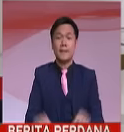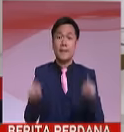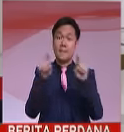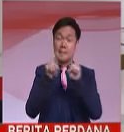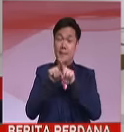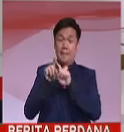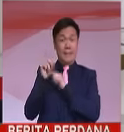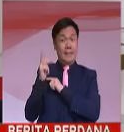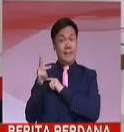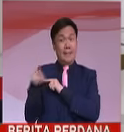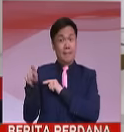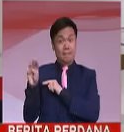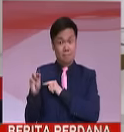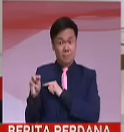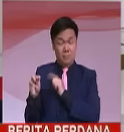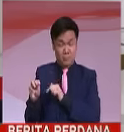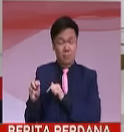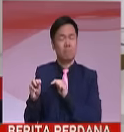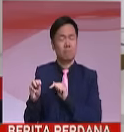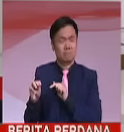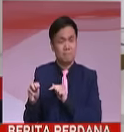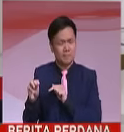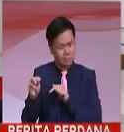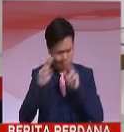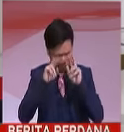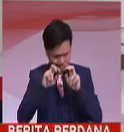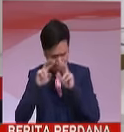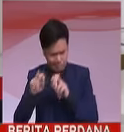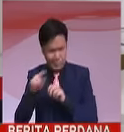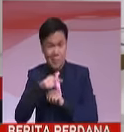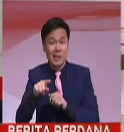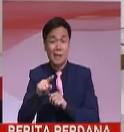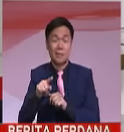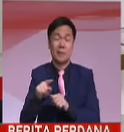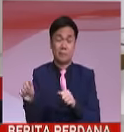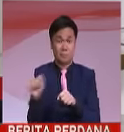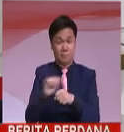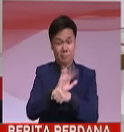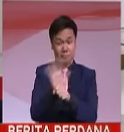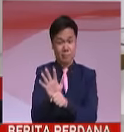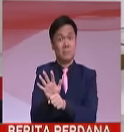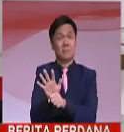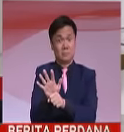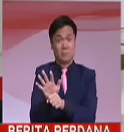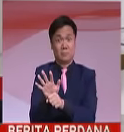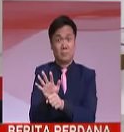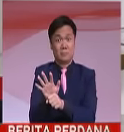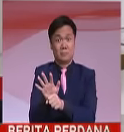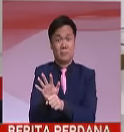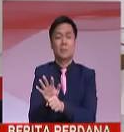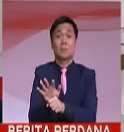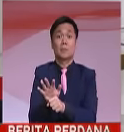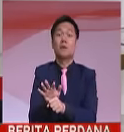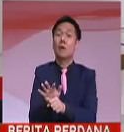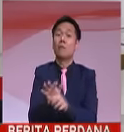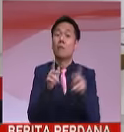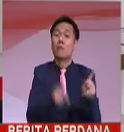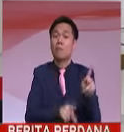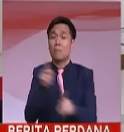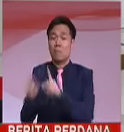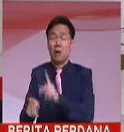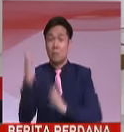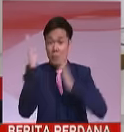bilangan keset Kobe Neng tim dikalangan warga negara juga